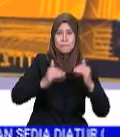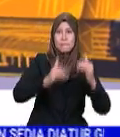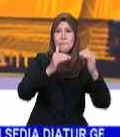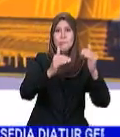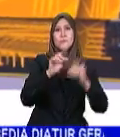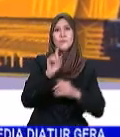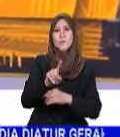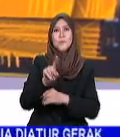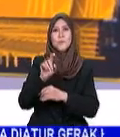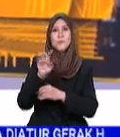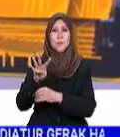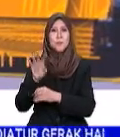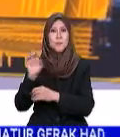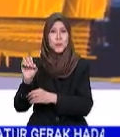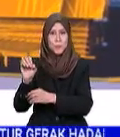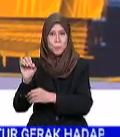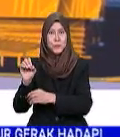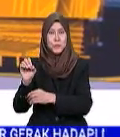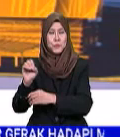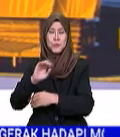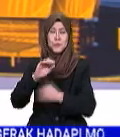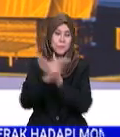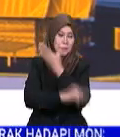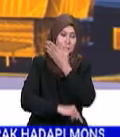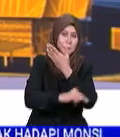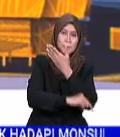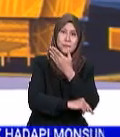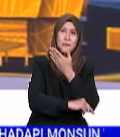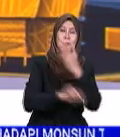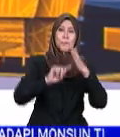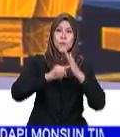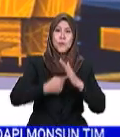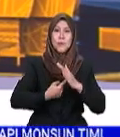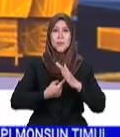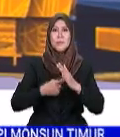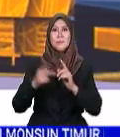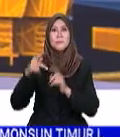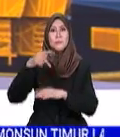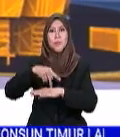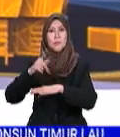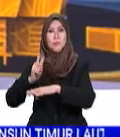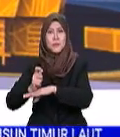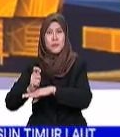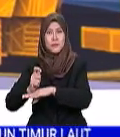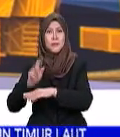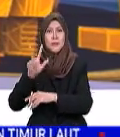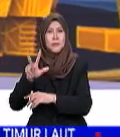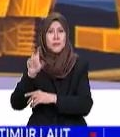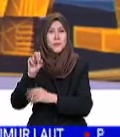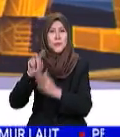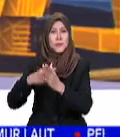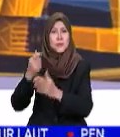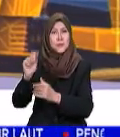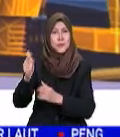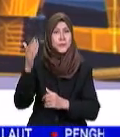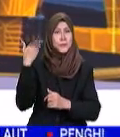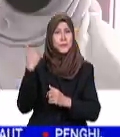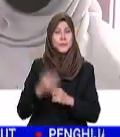ke 140 pangkalan hadapan seluruh negeri bermula dengan Pulau Tioman 30 Oktober lalu.